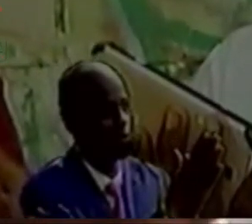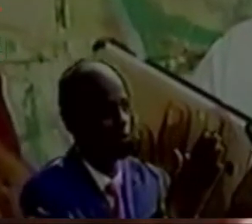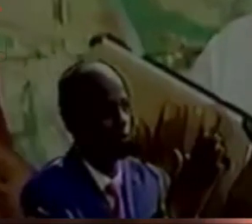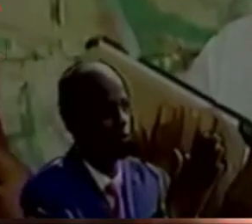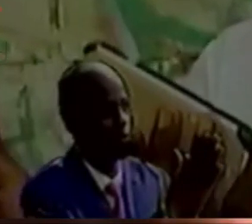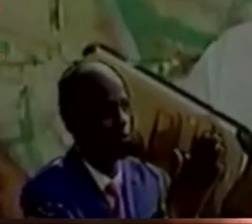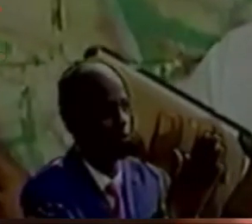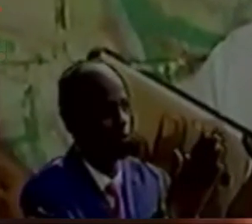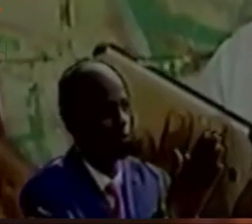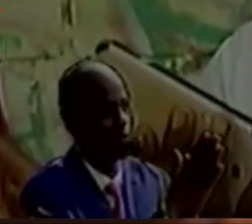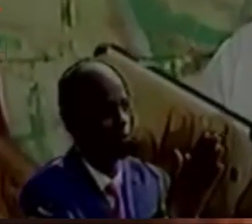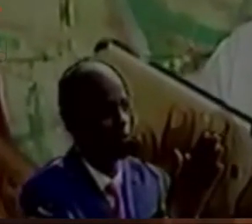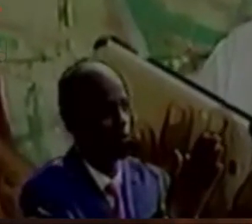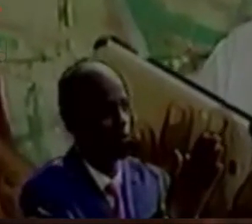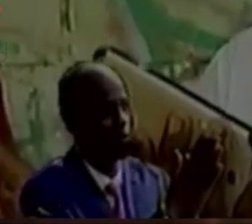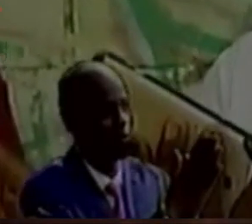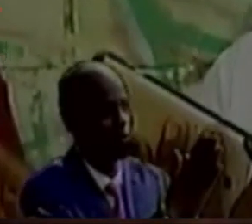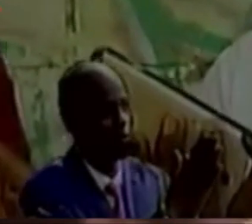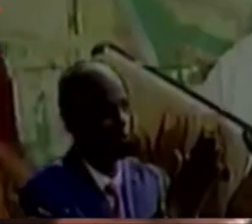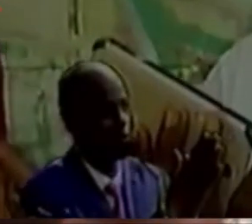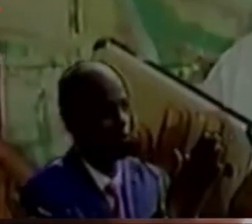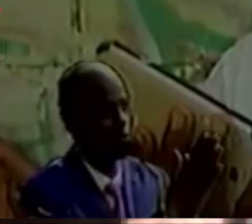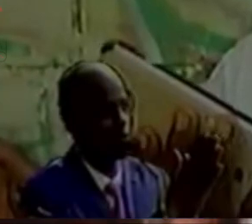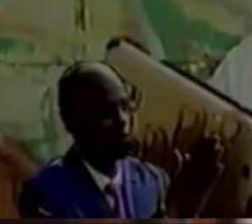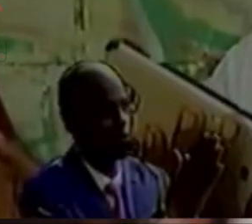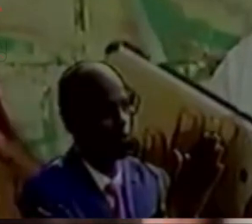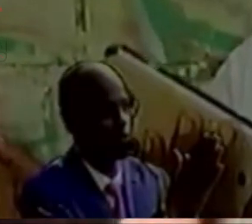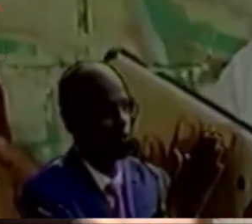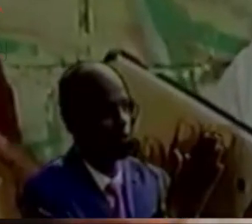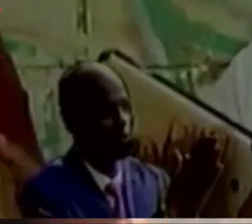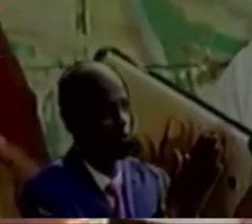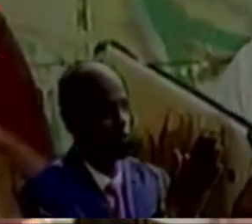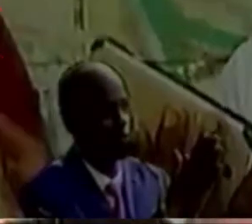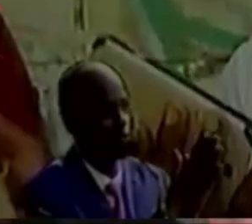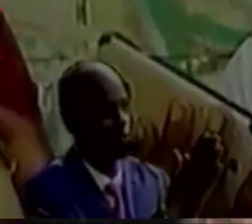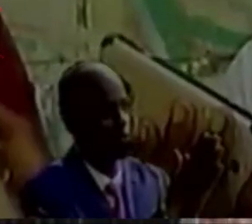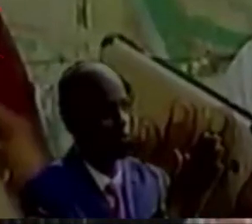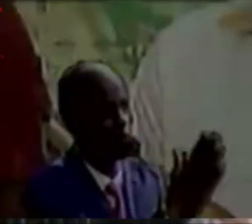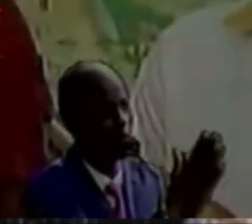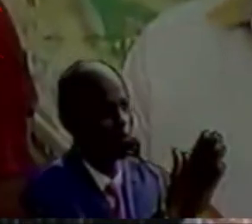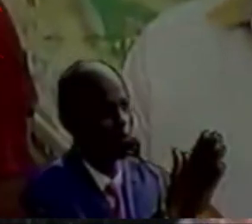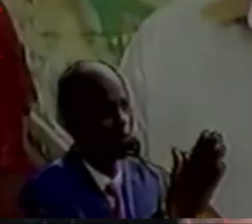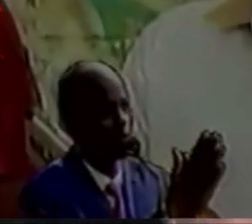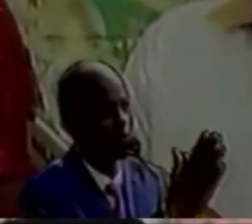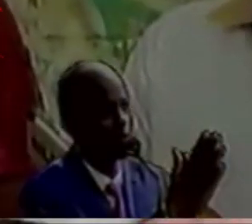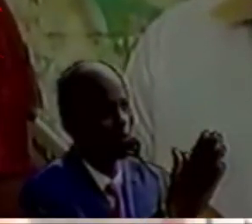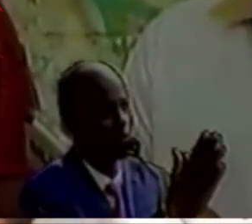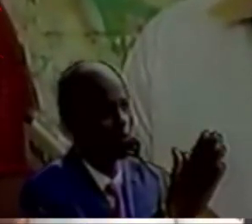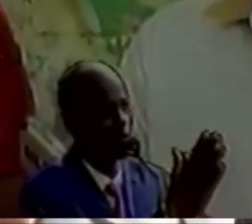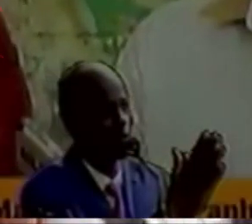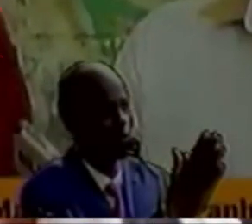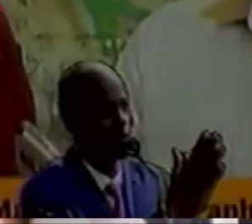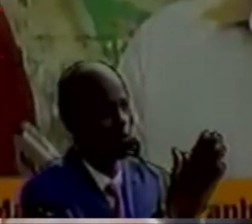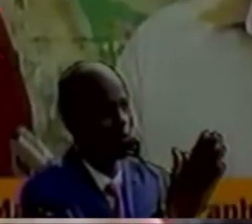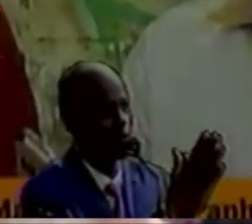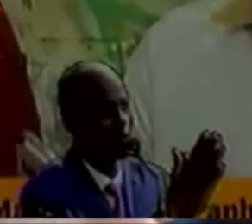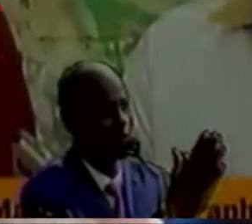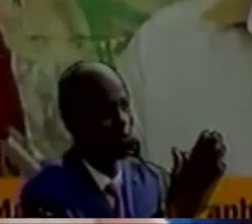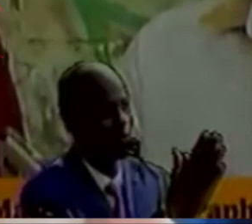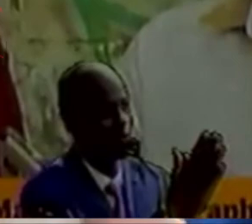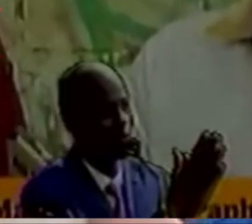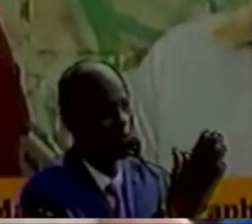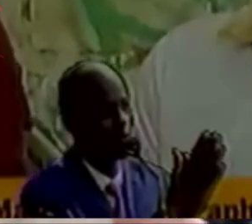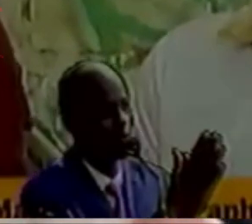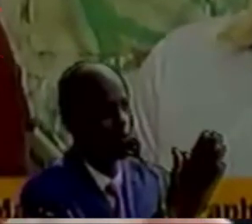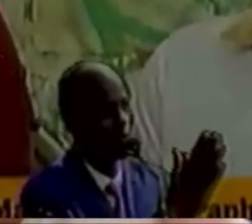à 16 livres qui nous valent, des caisses de livres que nous allons distribuer là. Symboliser la paix, la vie et la